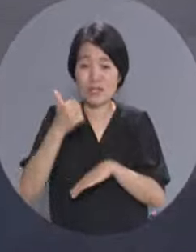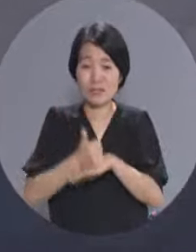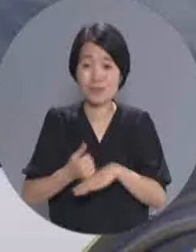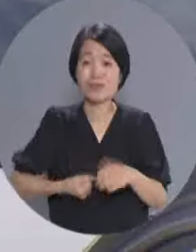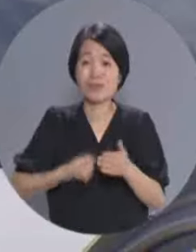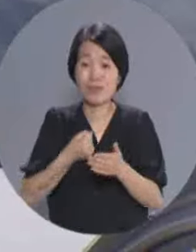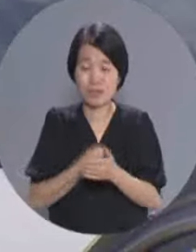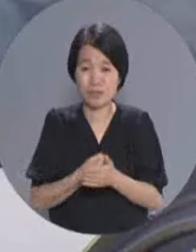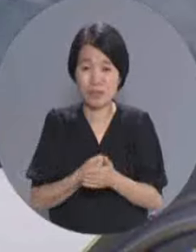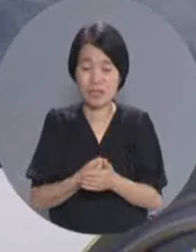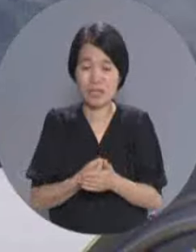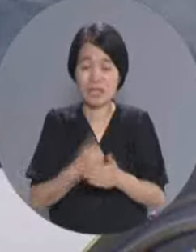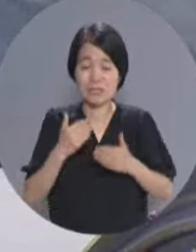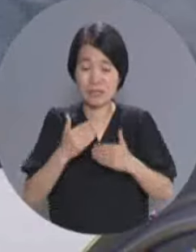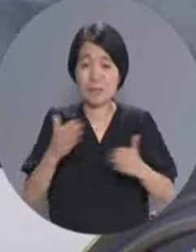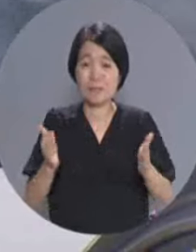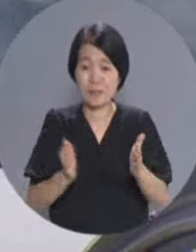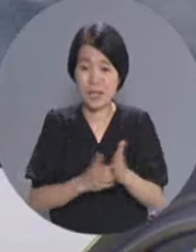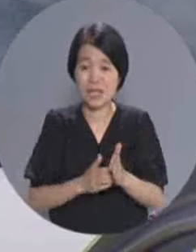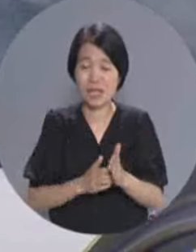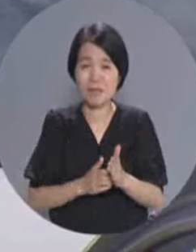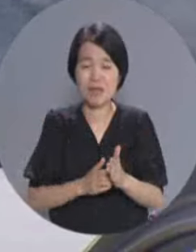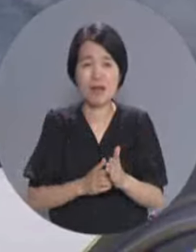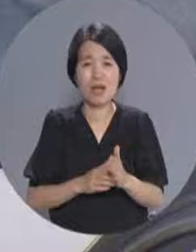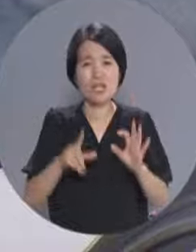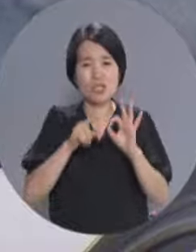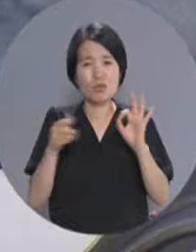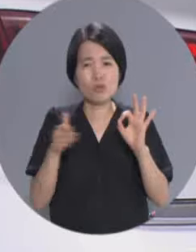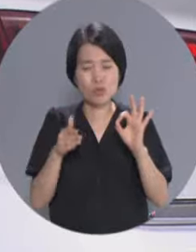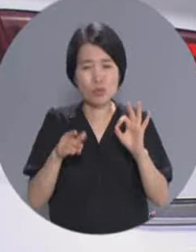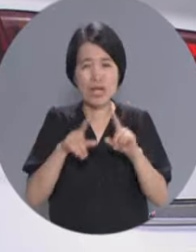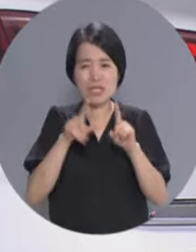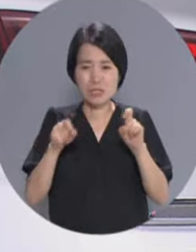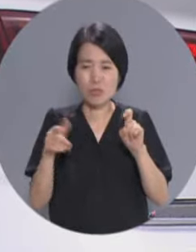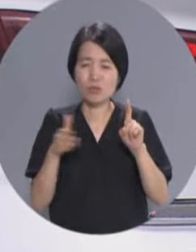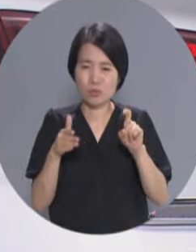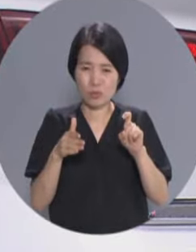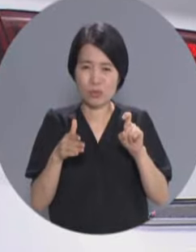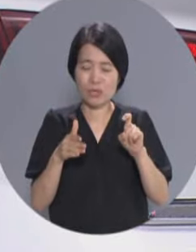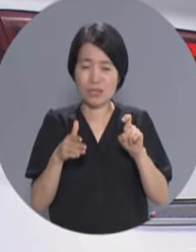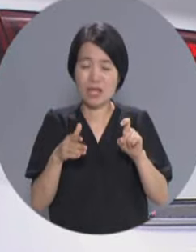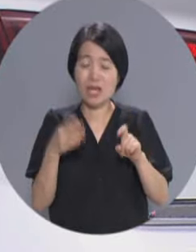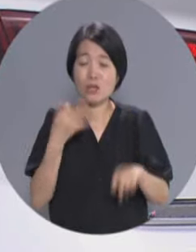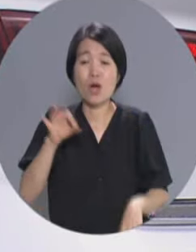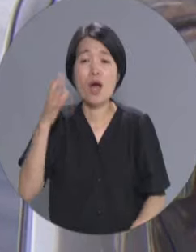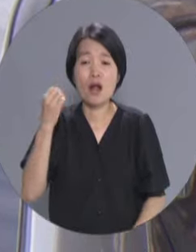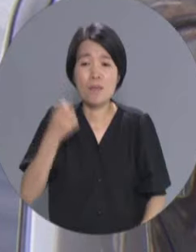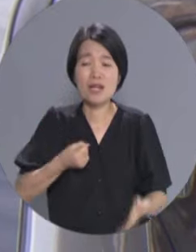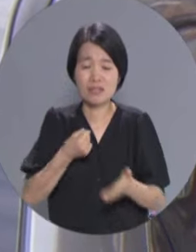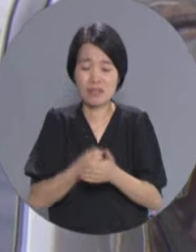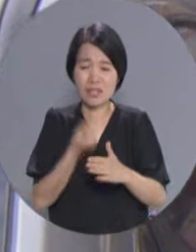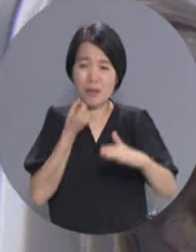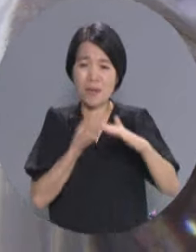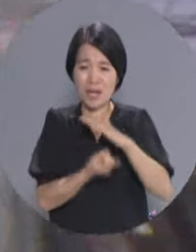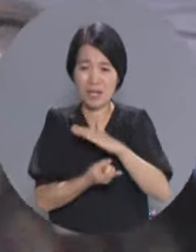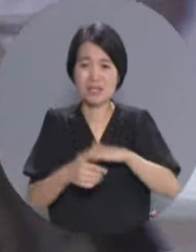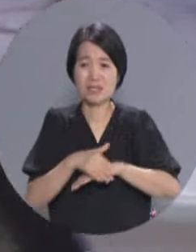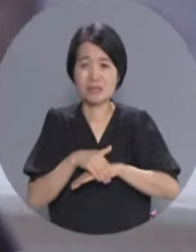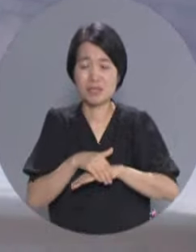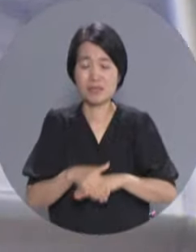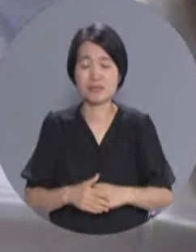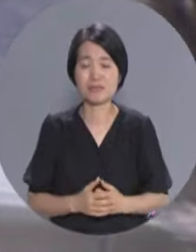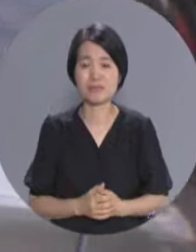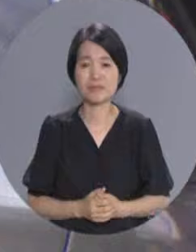확정됩니다 관련 절차를 마치면 이르면 다음 달 중 늦어도 11월에는 바뀐 요금이 적용될 전망입니다